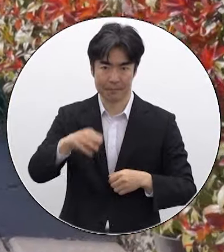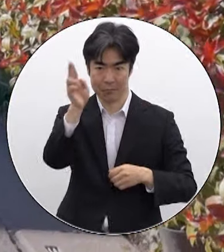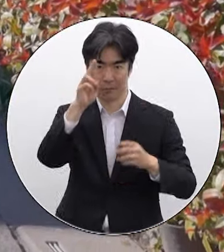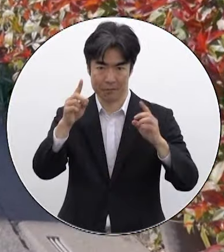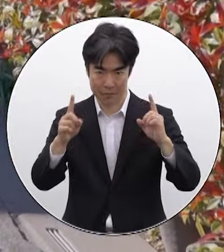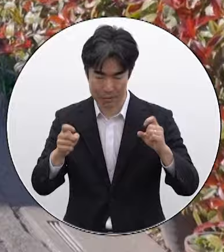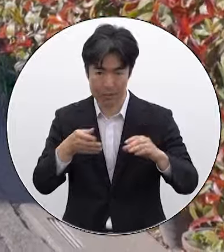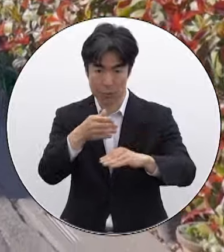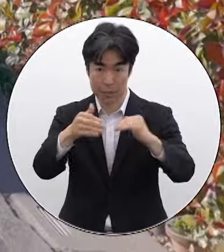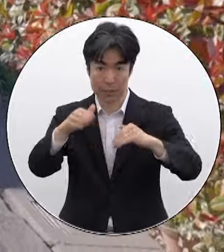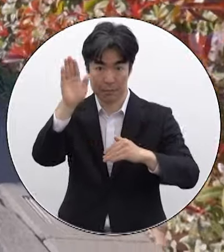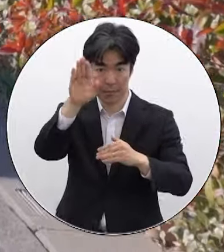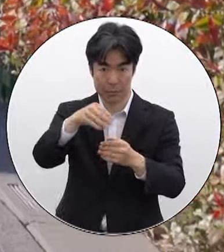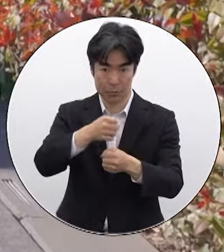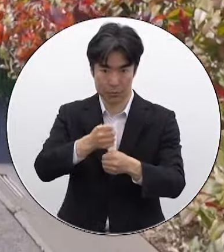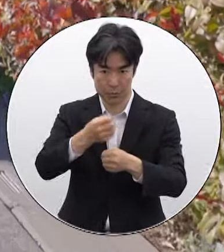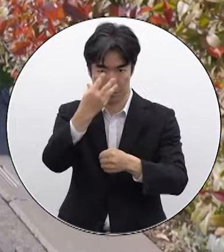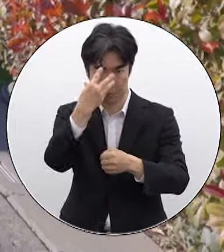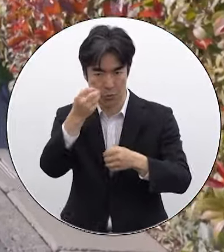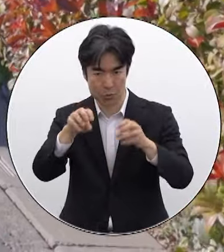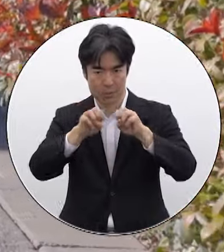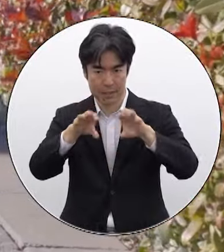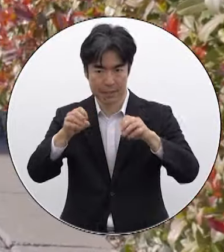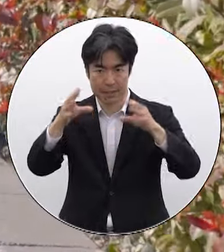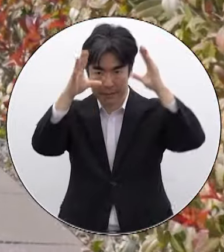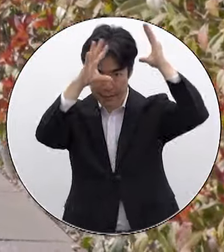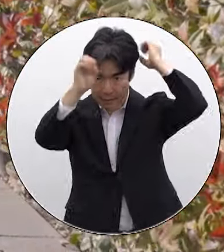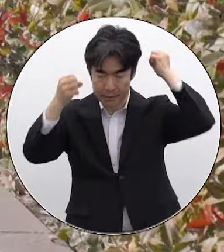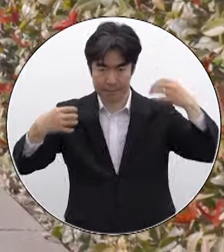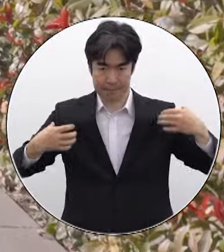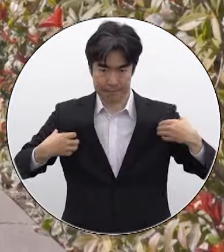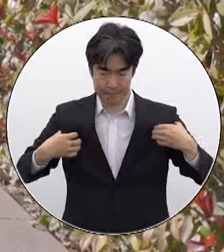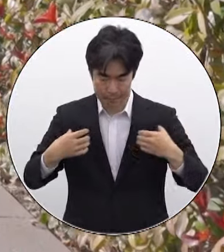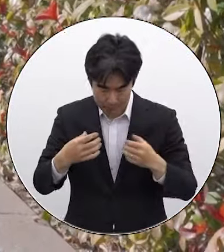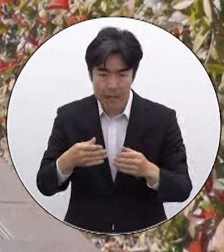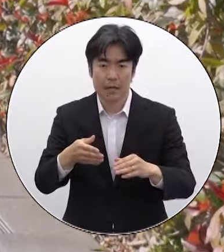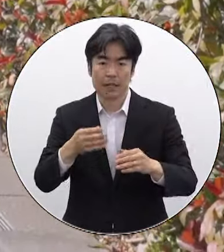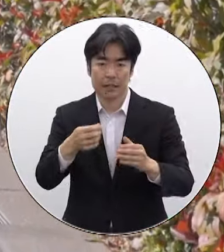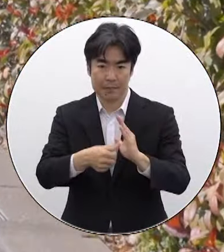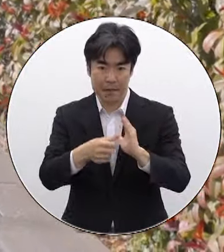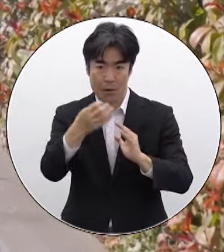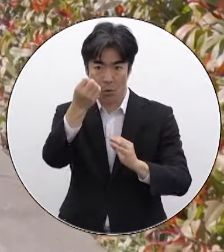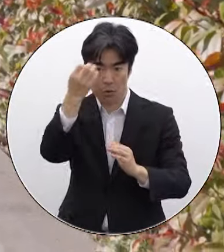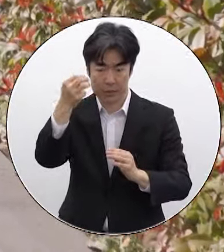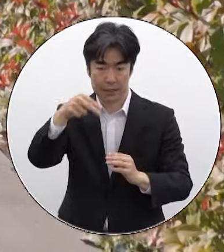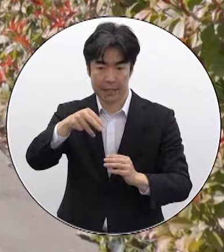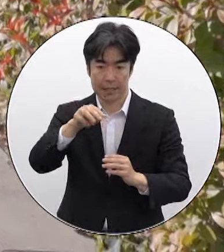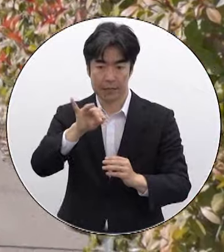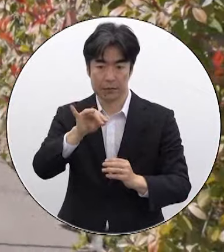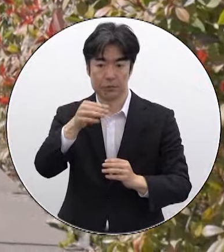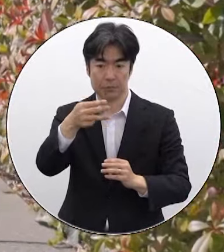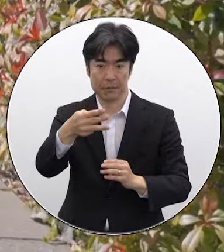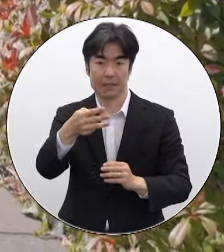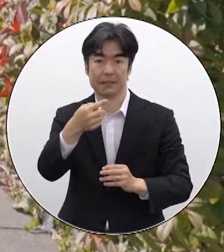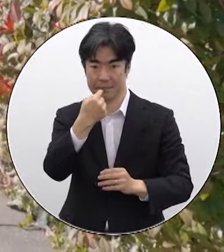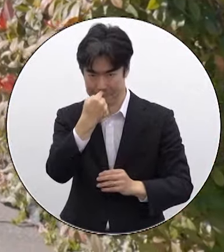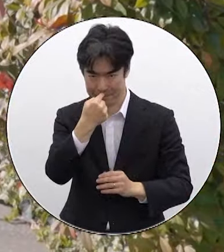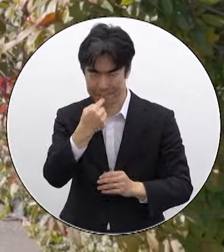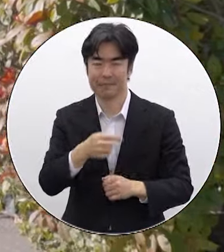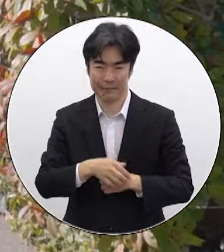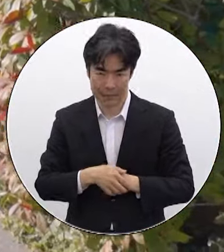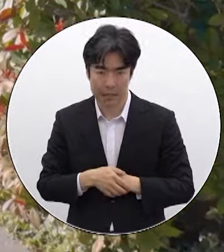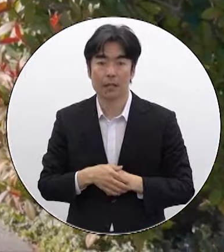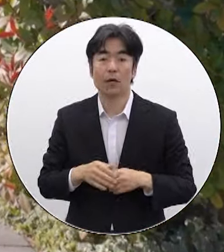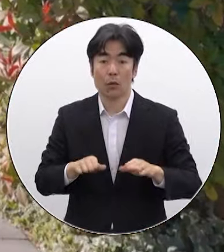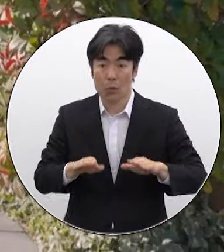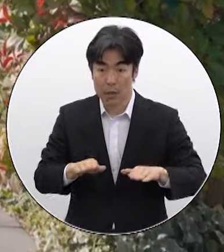皆さんこんにちは。越谷の未来をつくる魅力宣伝大使の星夏美です。今回は市民による